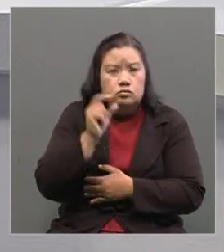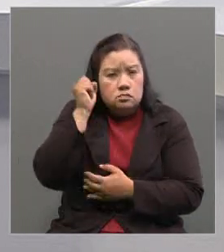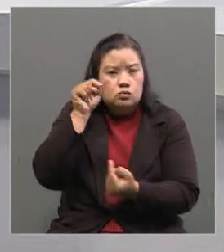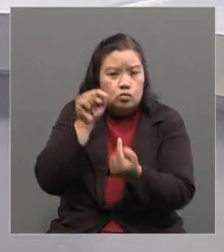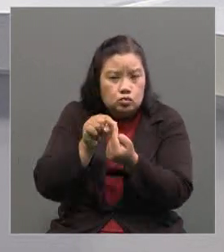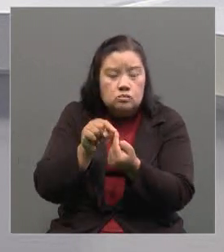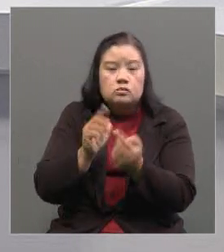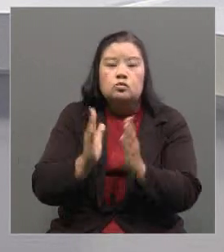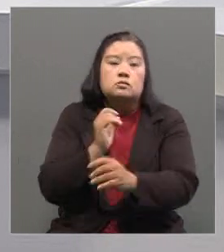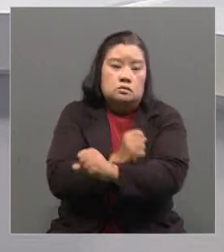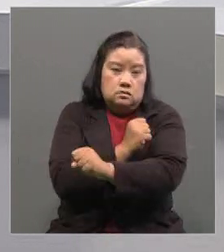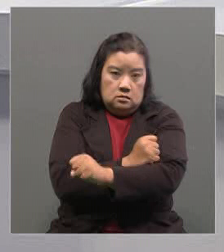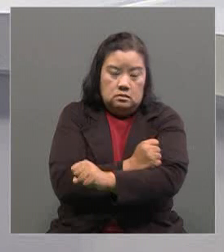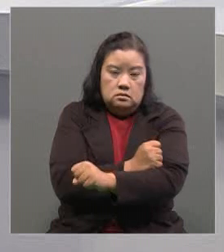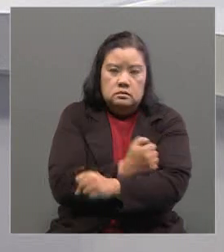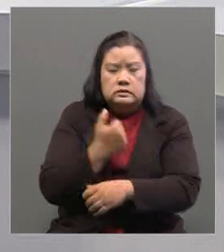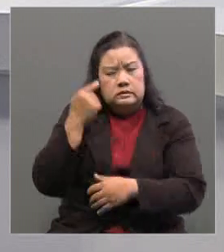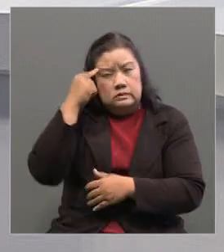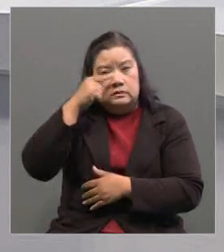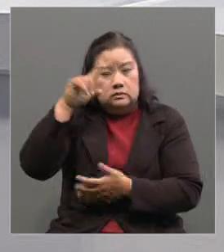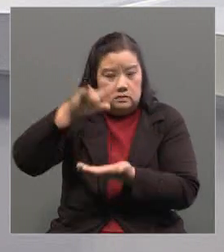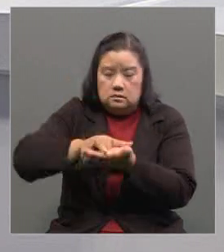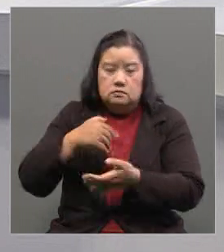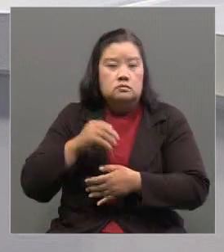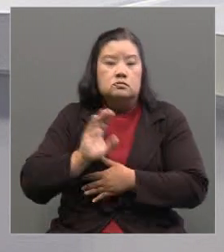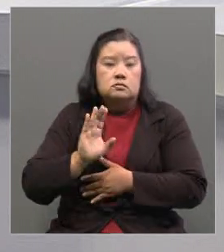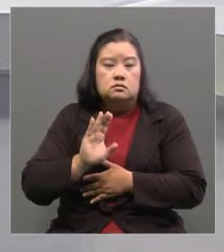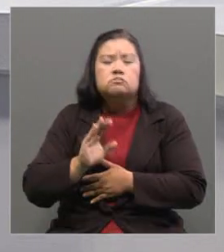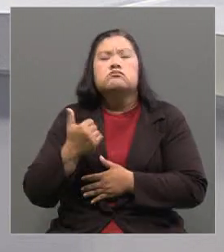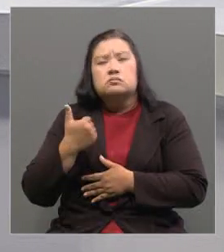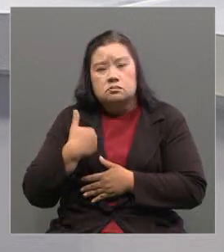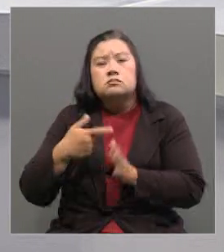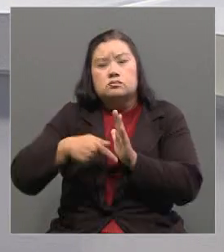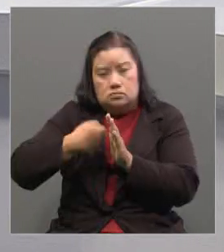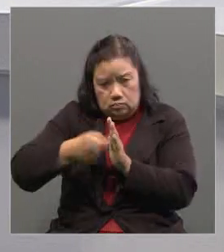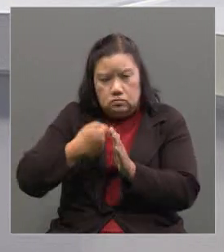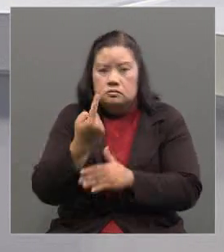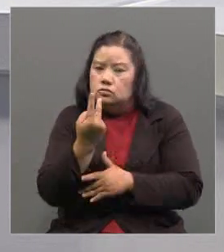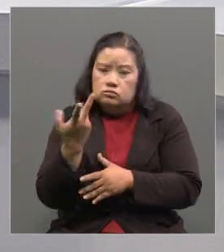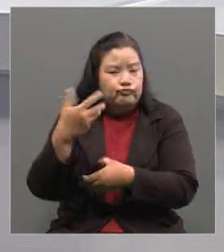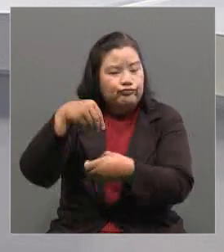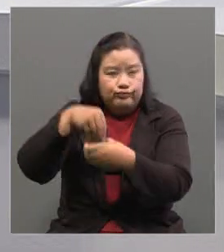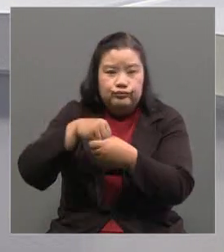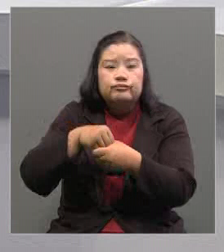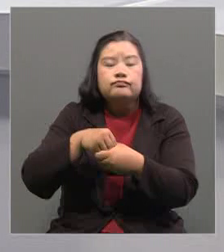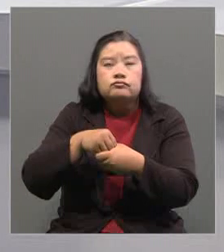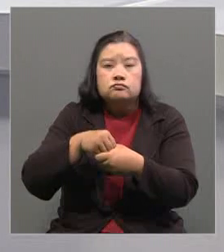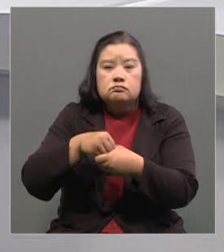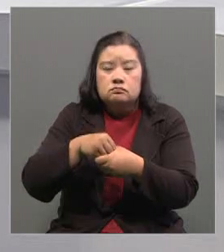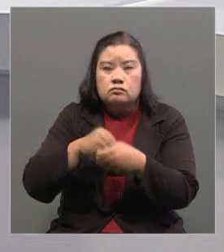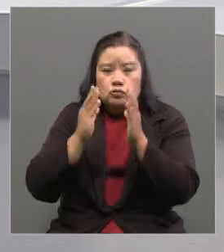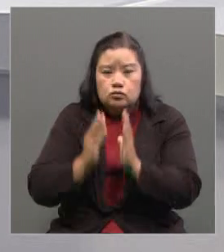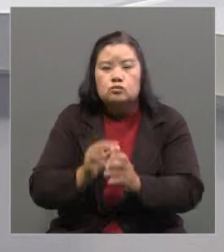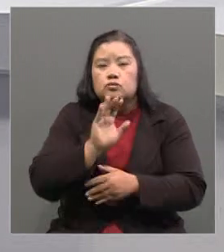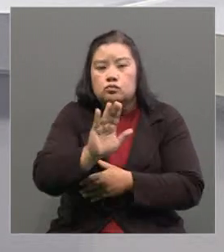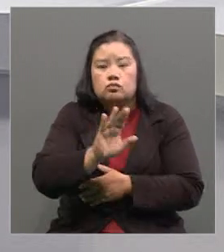ว่าแรงงานบางส่วนก็ยังไม่ตัดสินใจที่จะกลับอืมันมีหลายปัจจัยหลายเหตุผลนะคะเพราะว่าแน่นอนว่าคนเราแต่